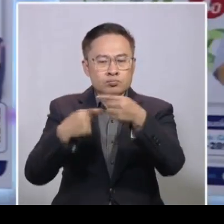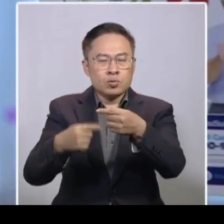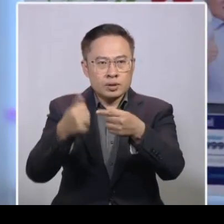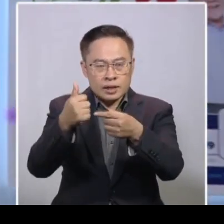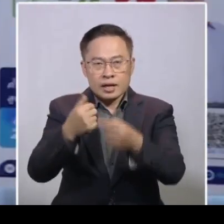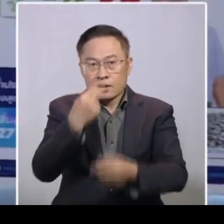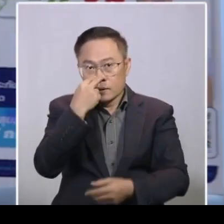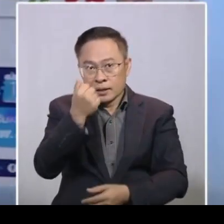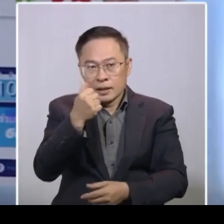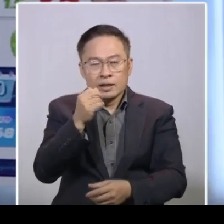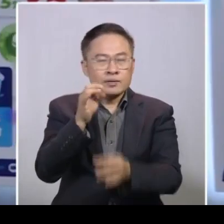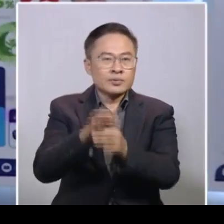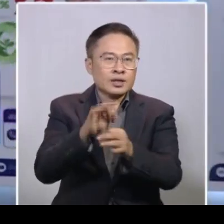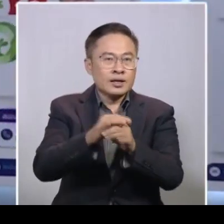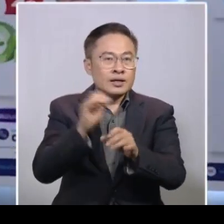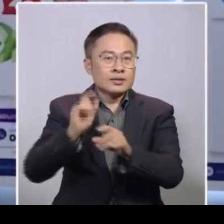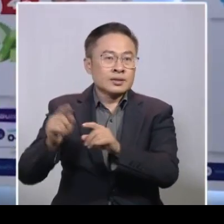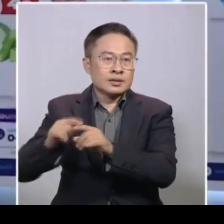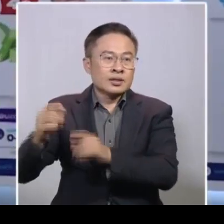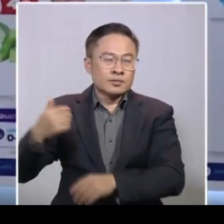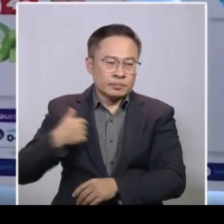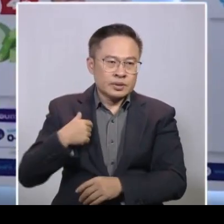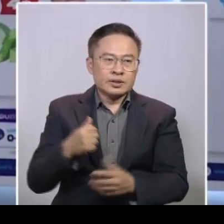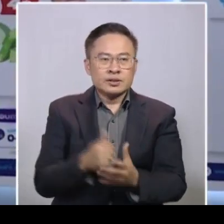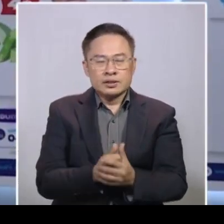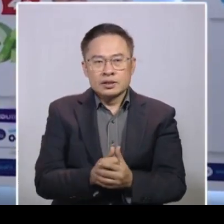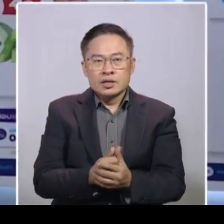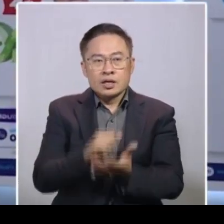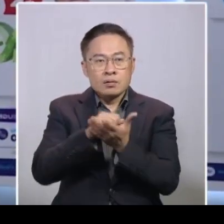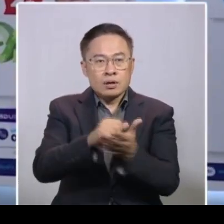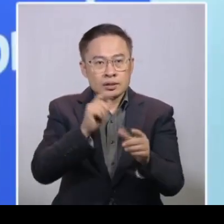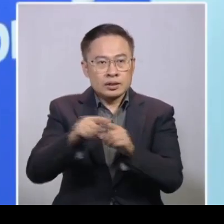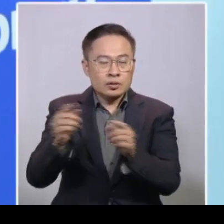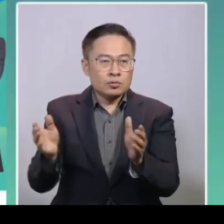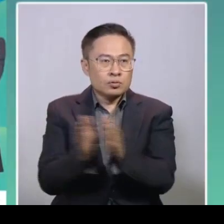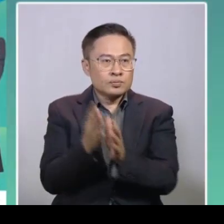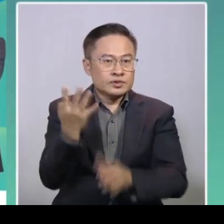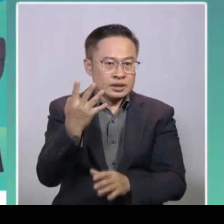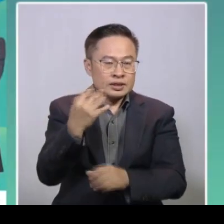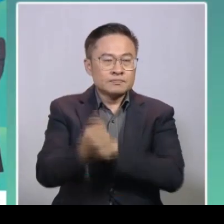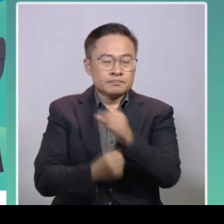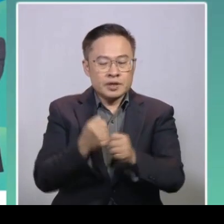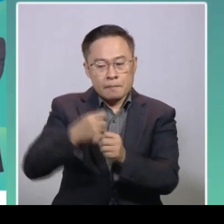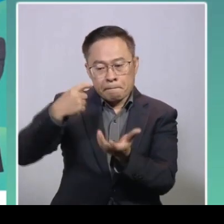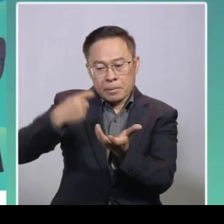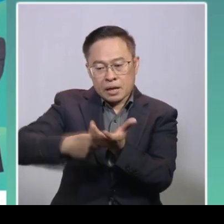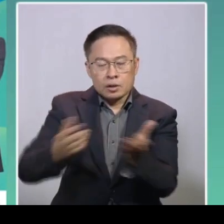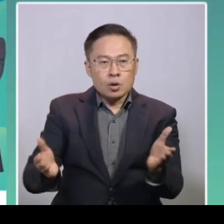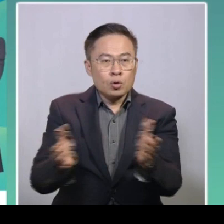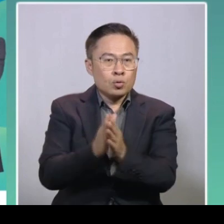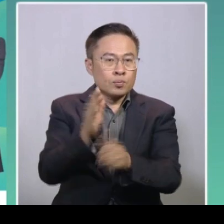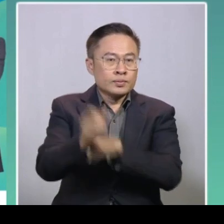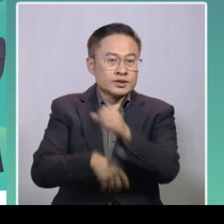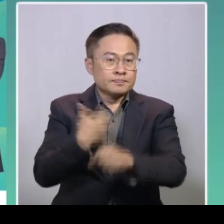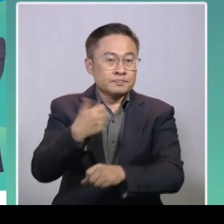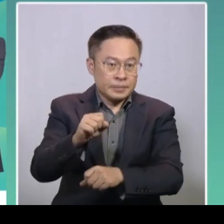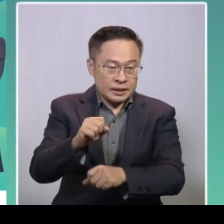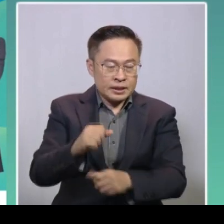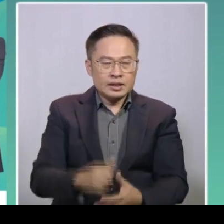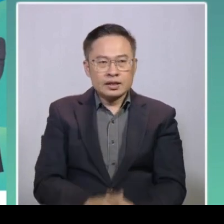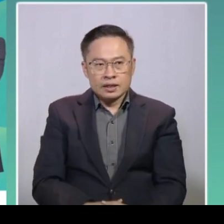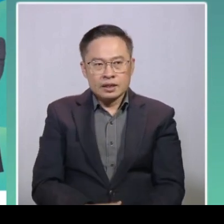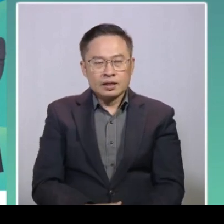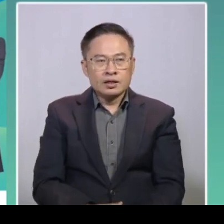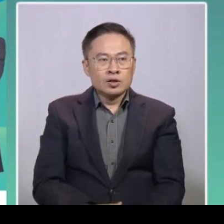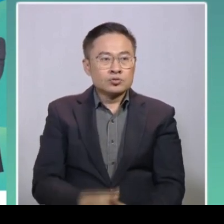ธนาคารที่ร่วมโครงการฟรีค่าธรรมเนียมสูงสุด 4ปีค้ำประกันสูงสุด 10ปีครับสำหรับSMEต้องการ